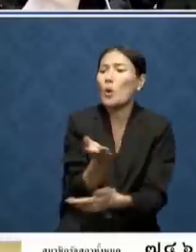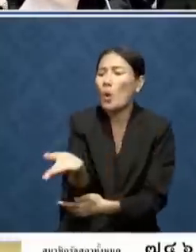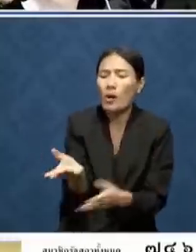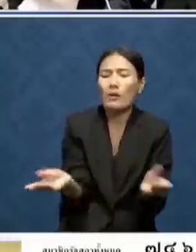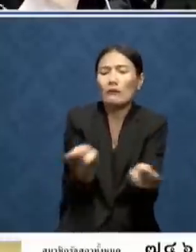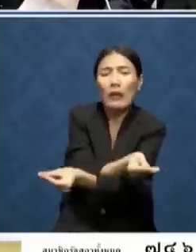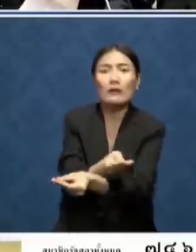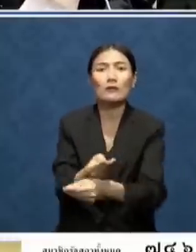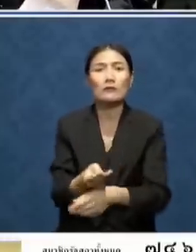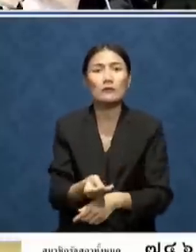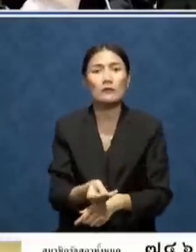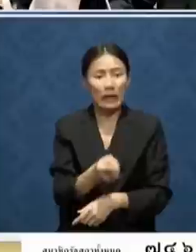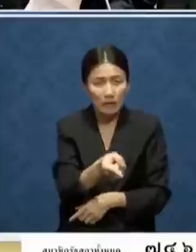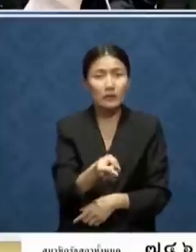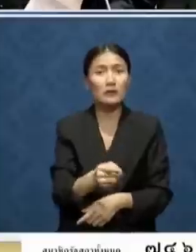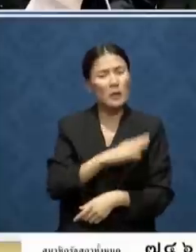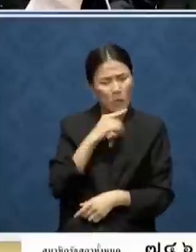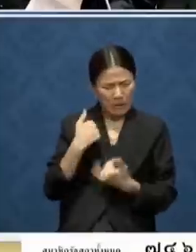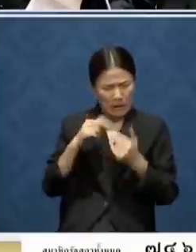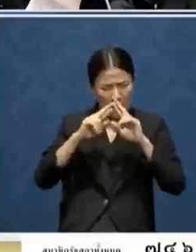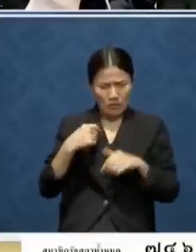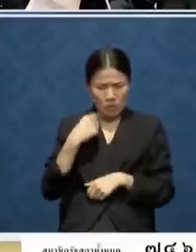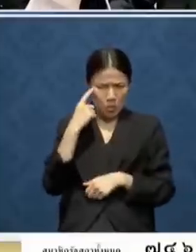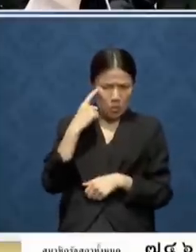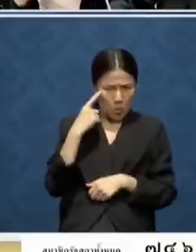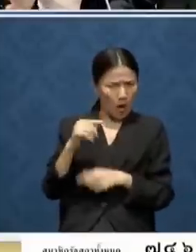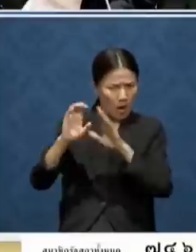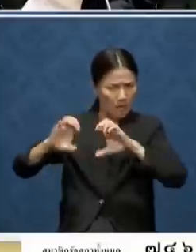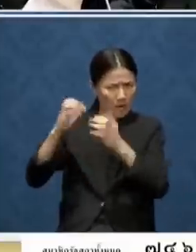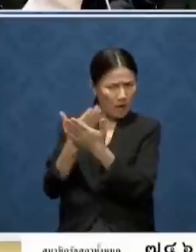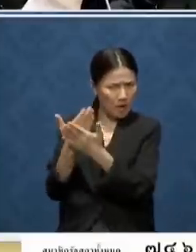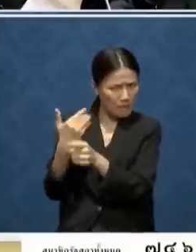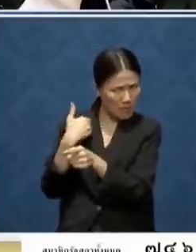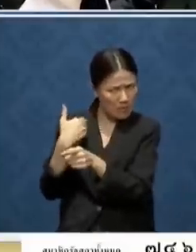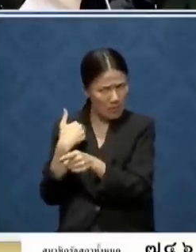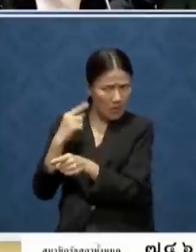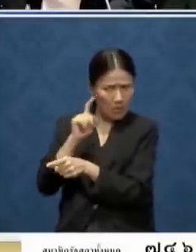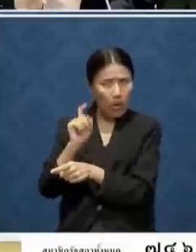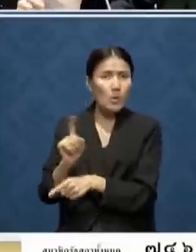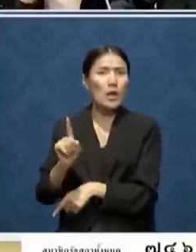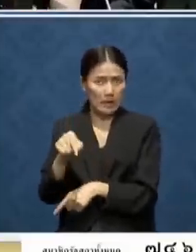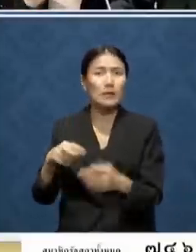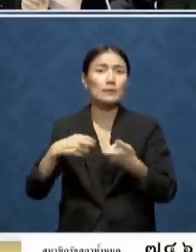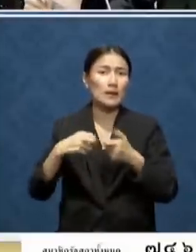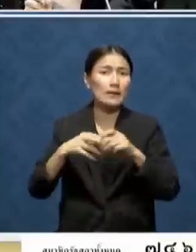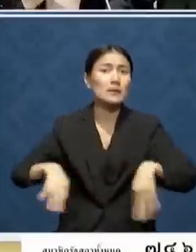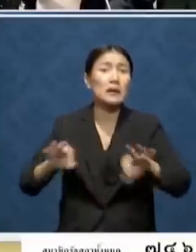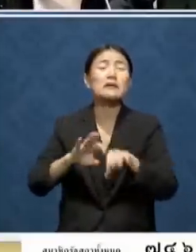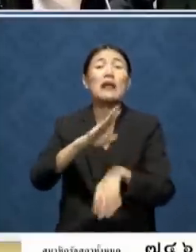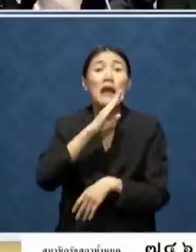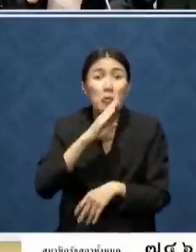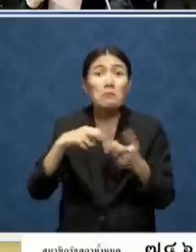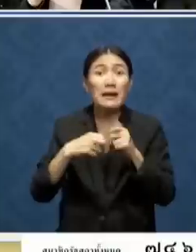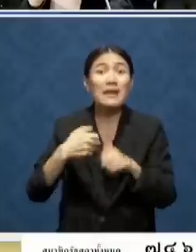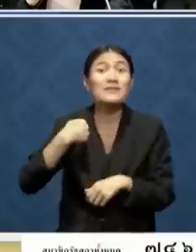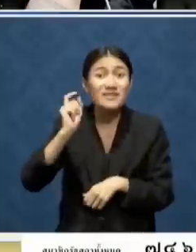สึกว่าแลกไม่สะดวกหรือว่ากังวลว่าเดี๋ยวรัฐจะไม่ได้มีเงินมาให้แลกในเวลาที่เขาต้องการและเมื่อไหร่ที่เกิดขึ้นแบบนั้น 1